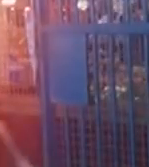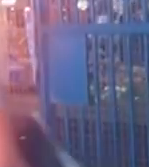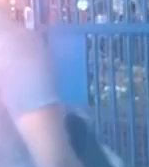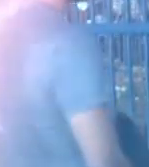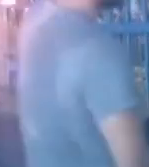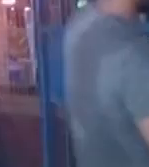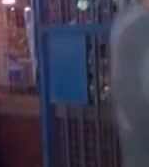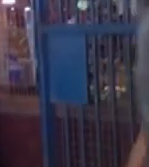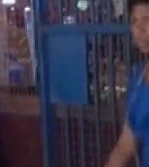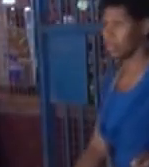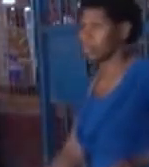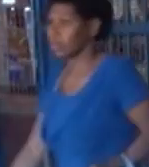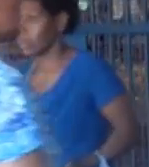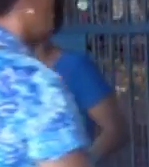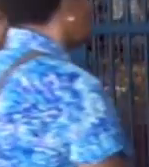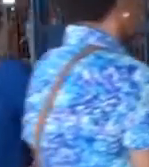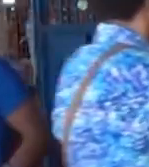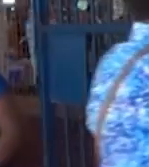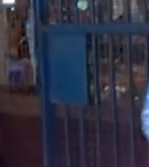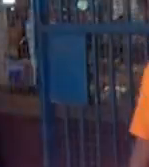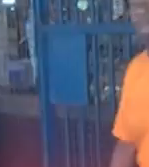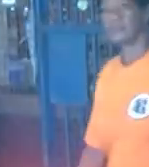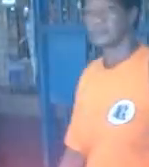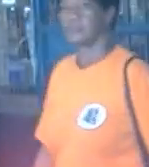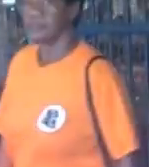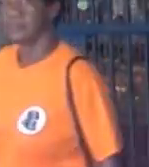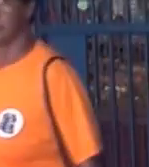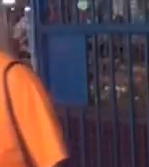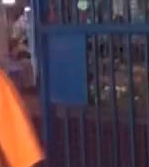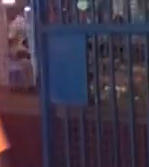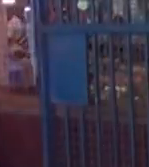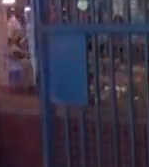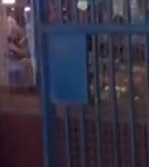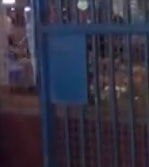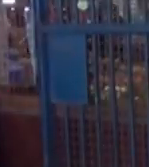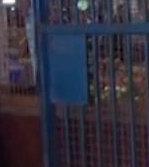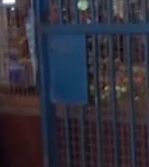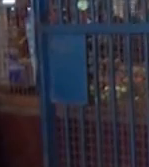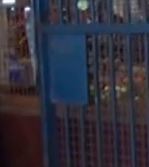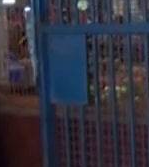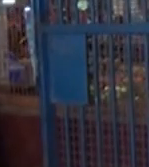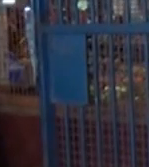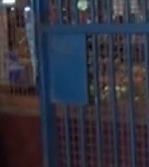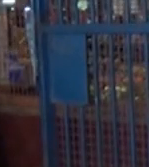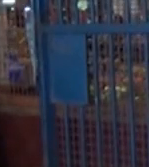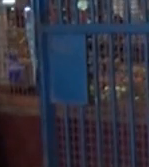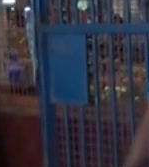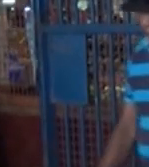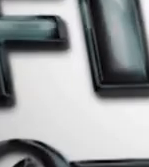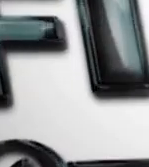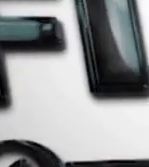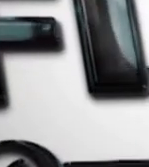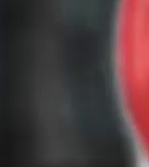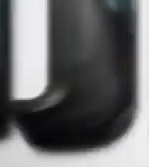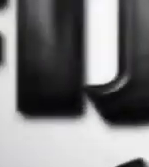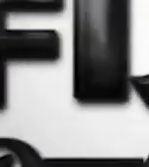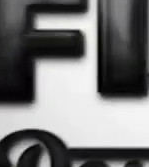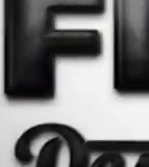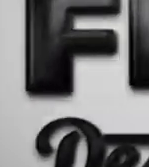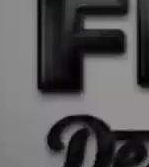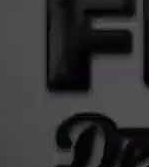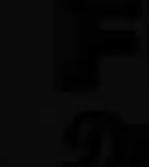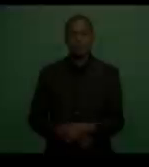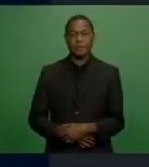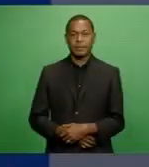कुमार स्वामी नायक है गोंगो लिबू लटोका रेडियो फीजी 2 में पुराना गाना लगे हमें बहुत अच्छा लगे रेडियो फीजी